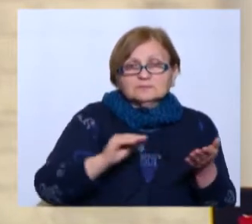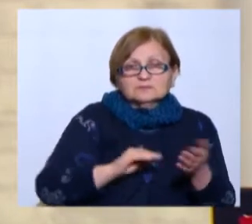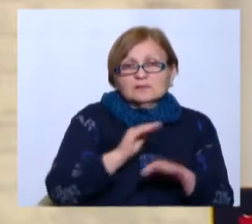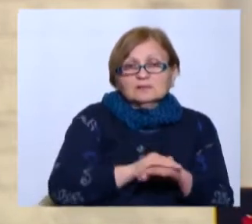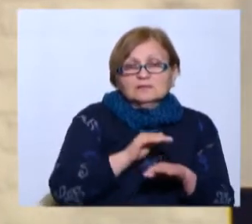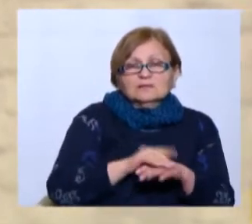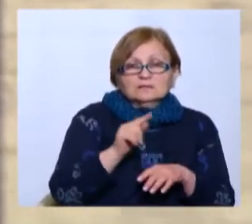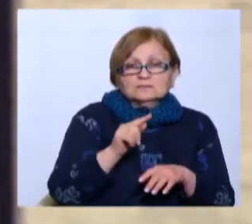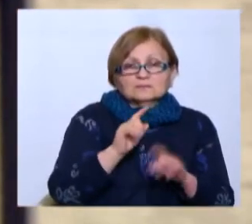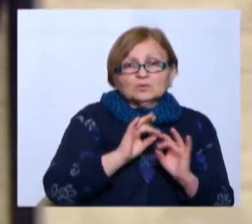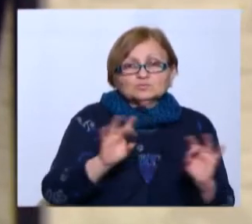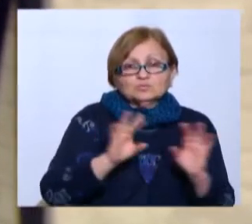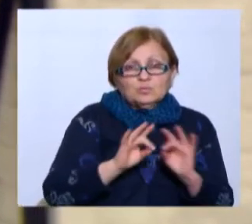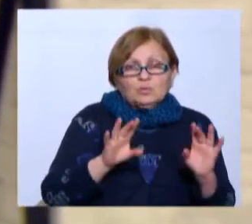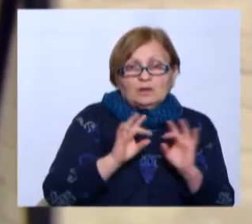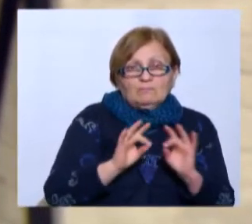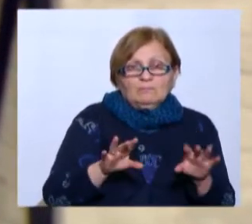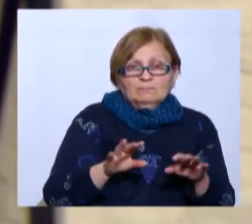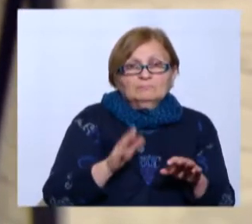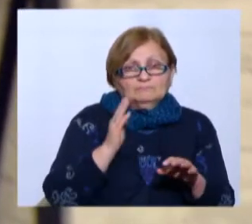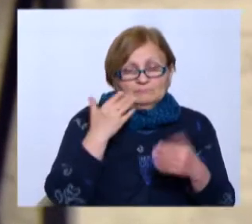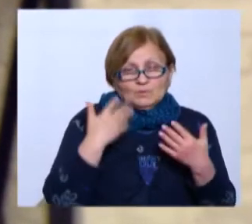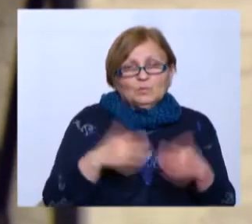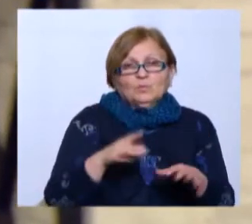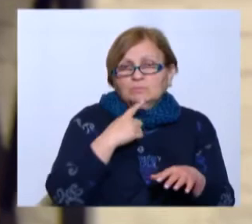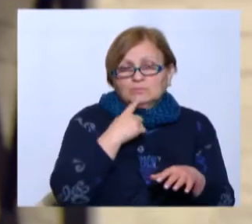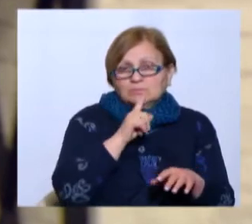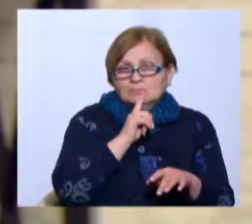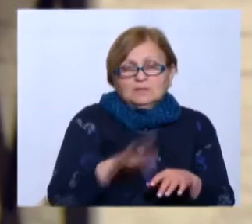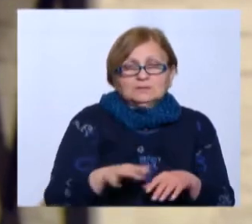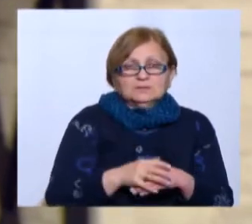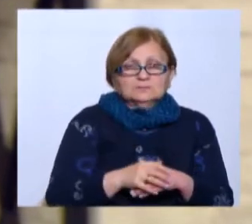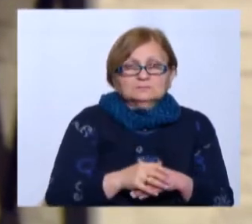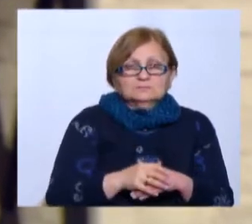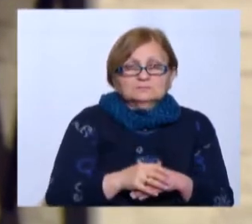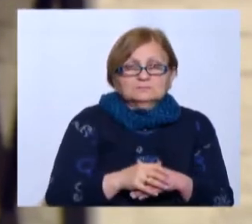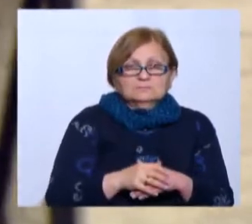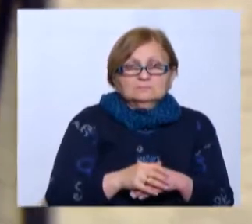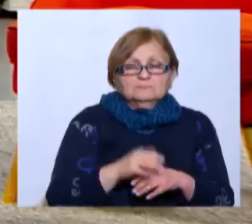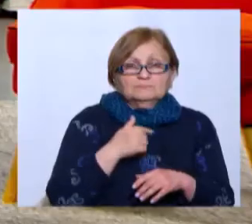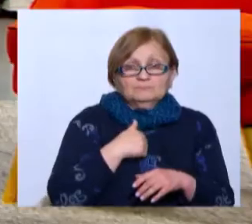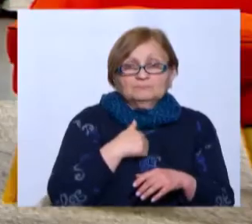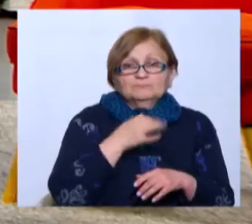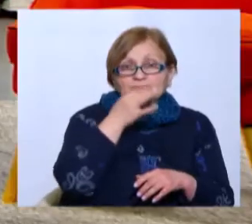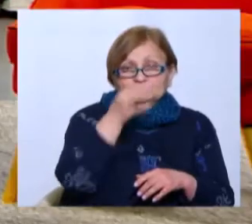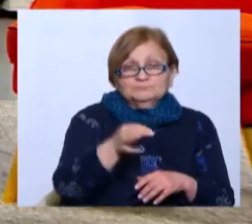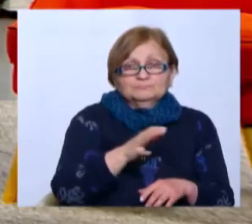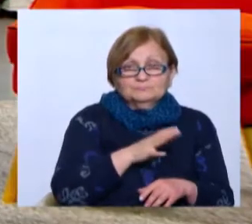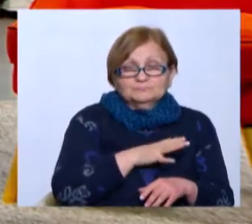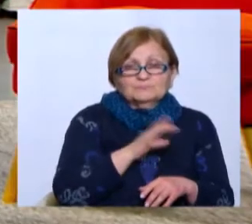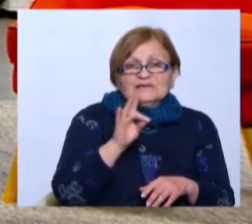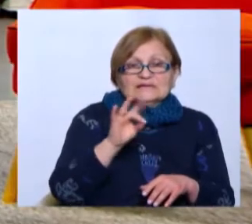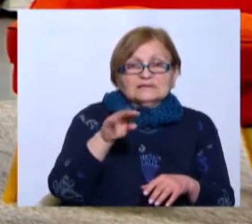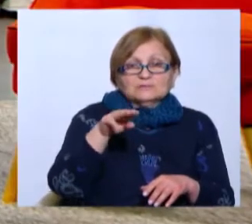4-5 მცდელობის შემდეგ თქვენთვის არგუმენტირებული თხზულება პრობლემა აღარ იქნება. მაგრამ წეღან ვახსენე